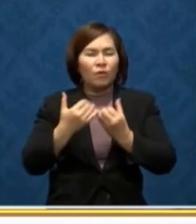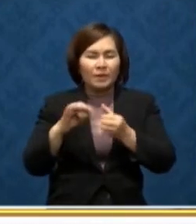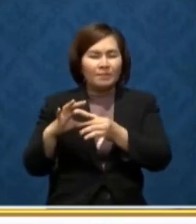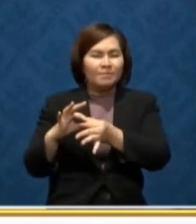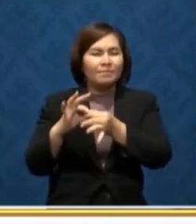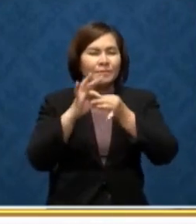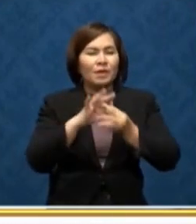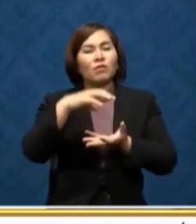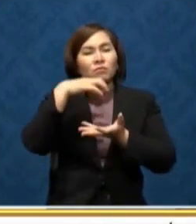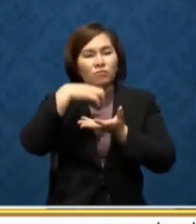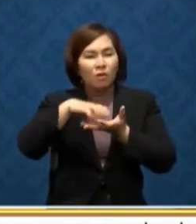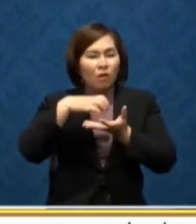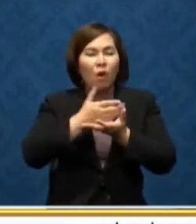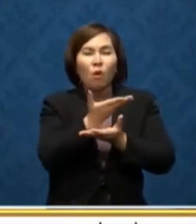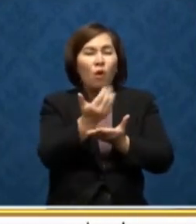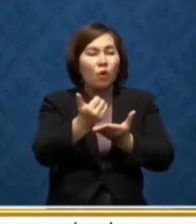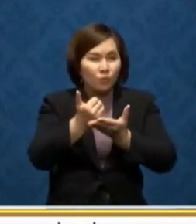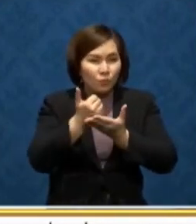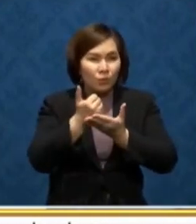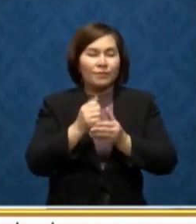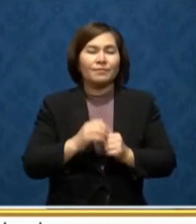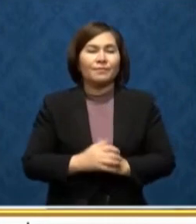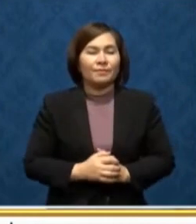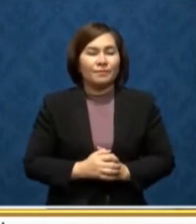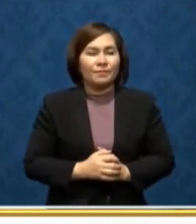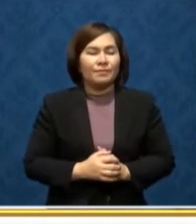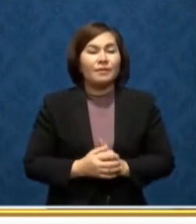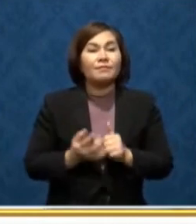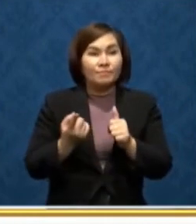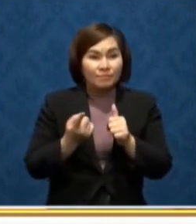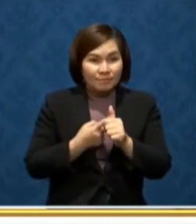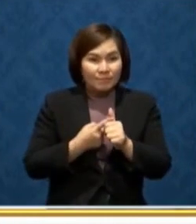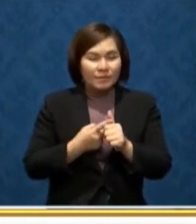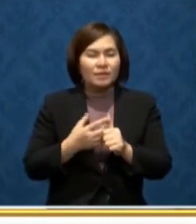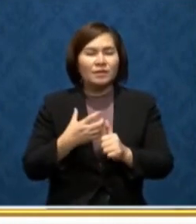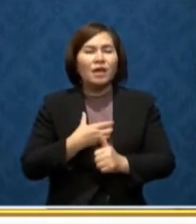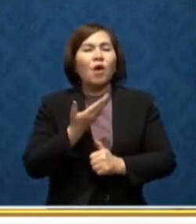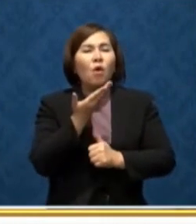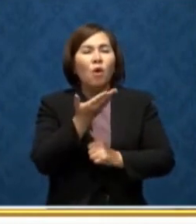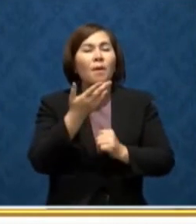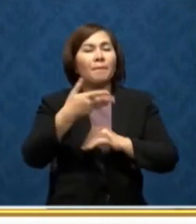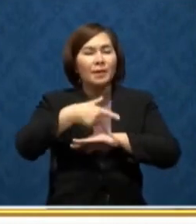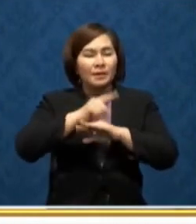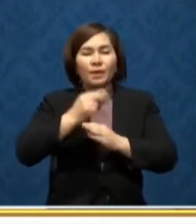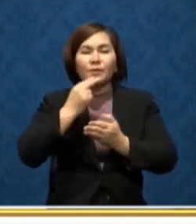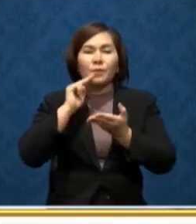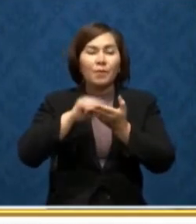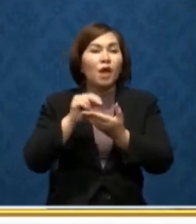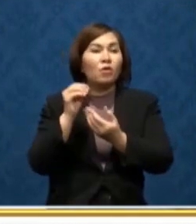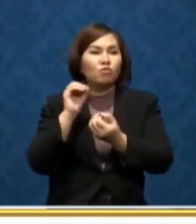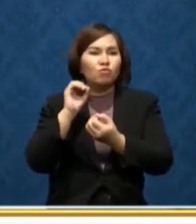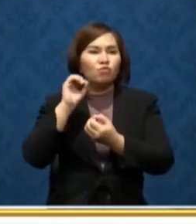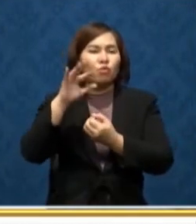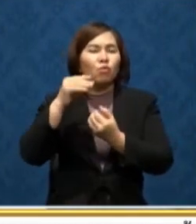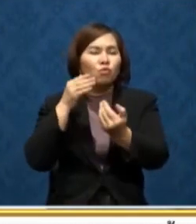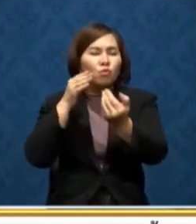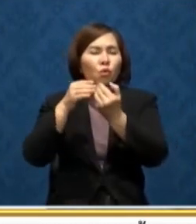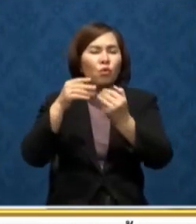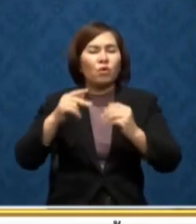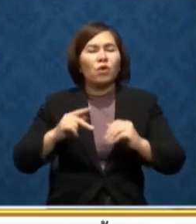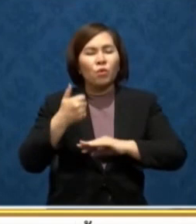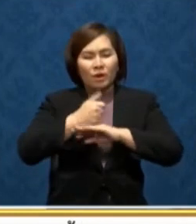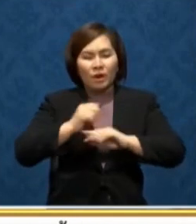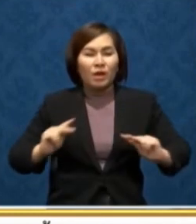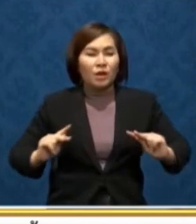อัรษปลายหารือ ดงต่อไปนี้ครับ1. ขออนุำระทานได้มหนัสือประยงรธมตรีว่าการกระสวงคมนาคม